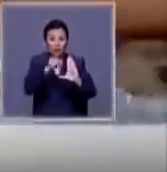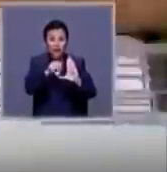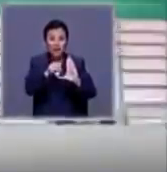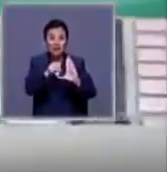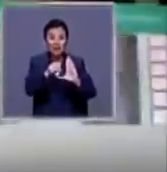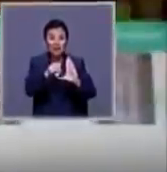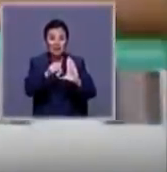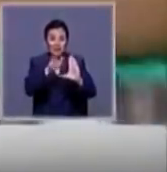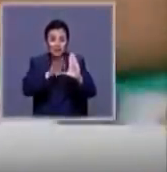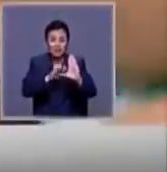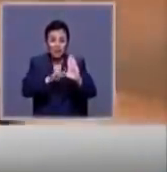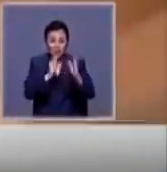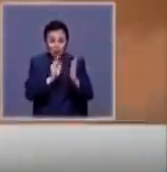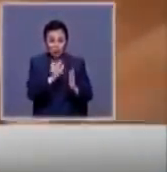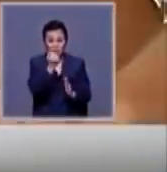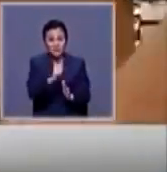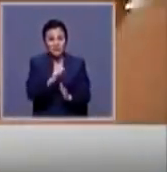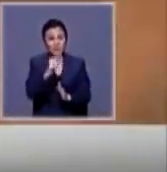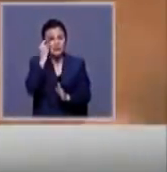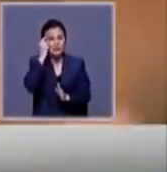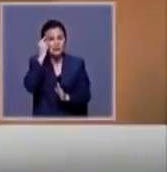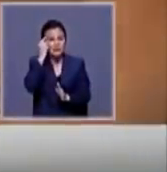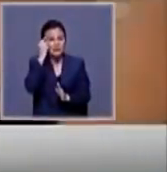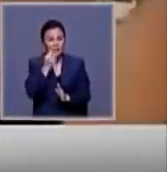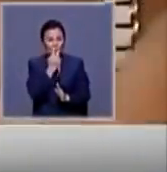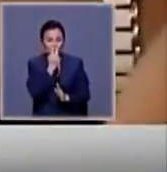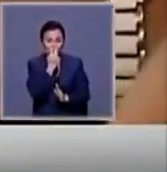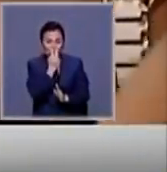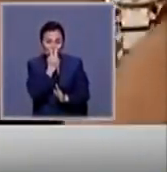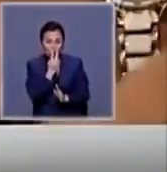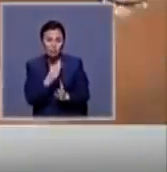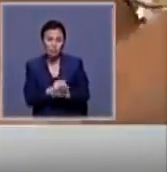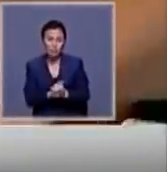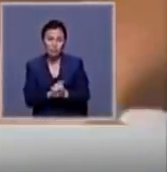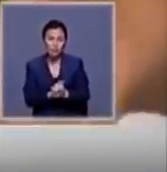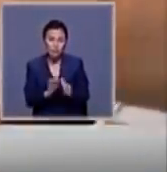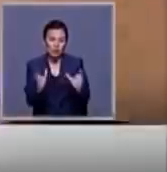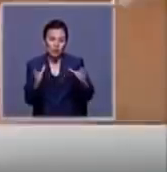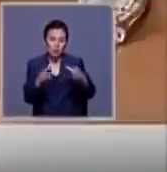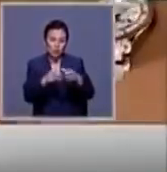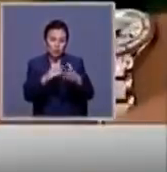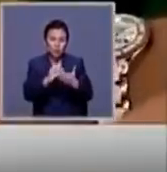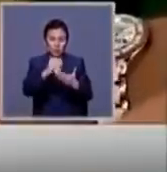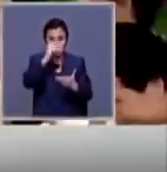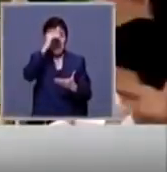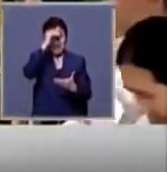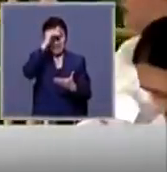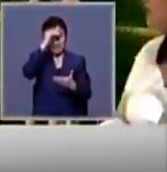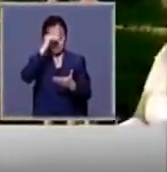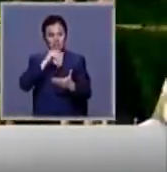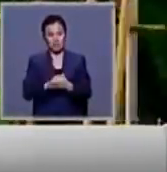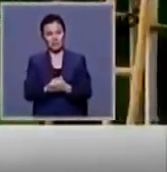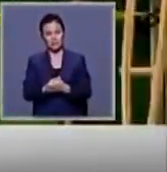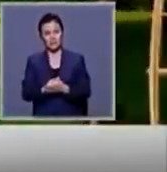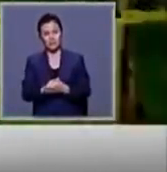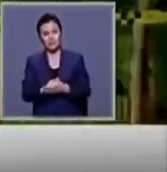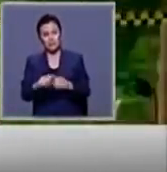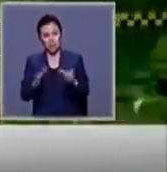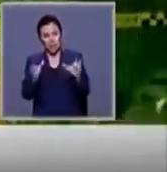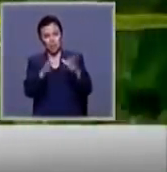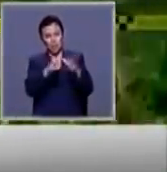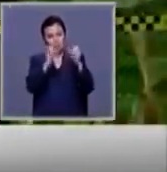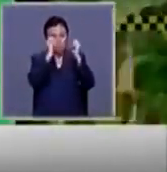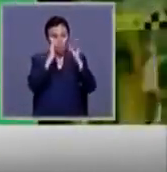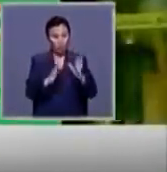อะไรก็ควรจะมาสมัครเอ๊ะมันก็ดูตามธรรมชาติเนี่ยกลุ่มการศึกษาและสาธารณสุขสมมุติครูใช่ป่ ะ มันก็จะมีครู